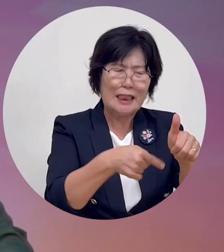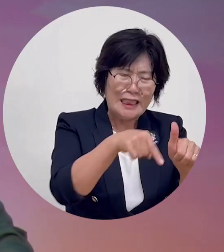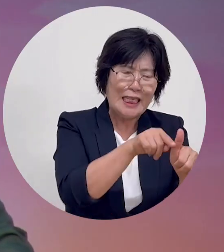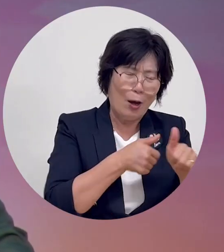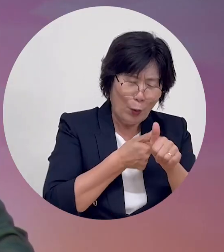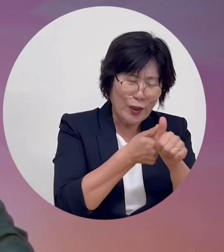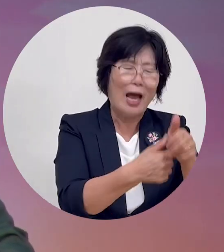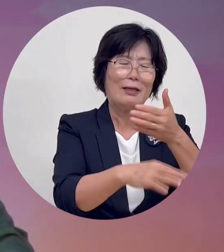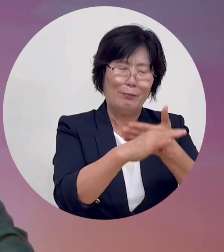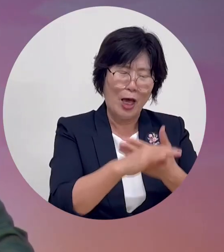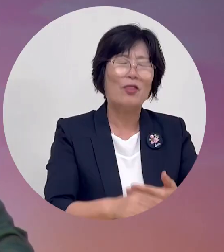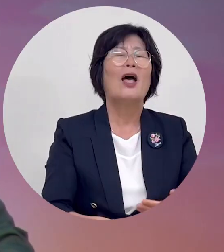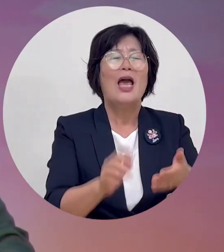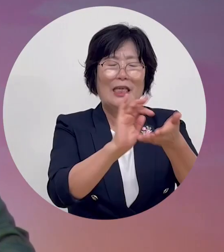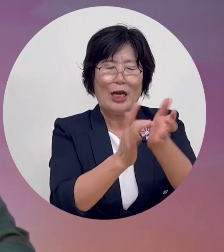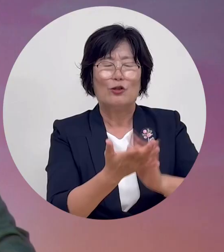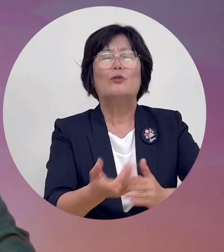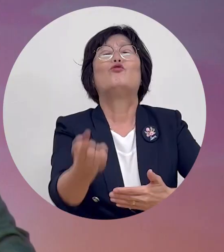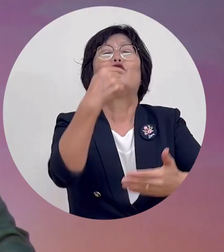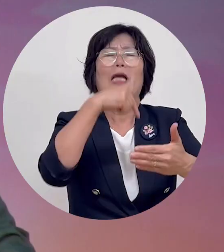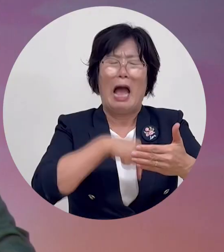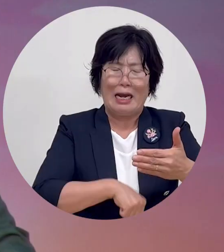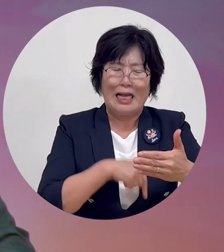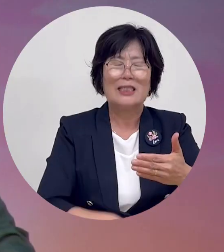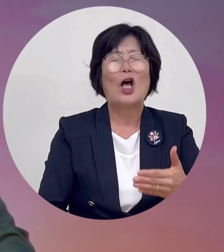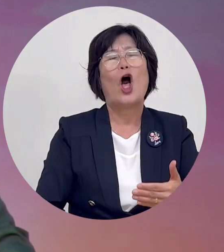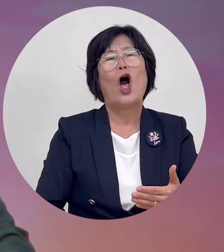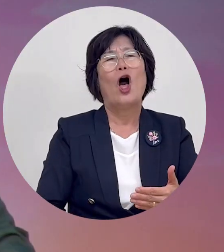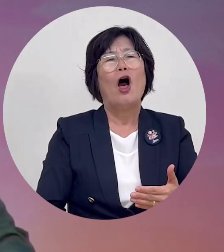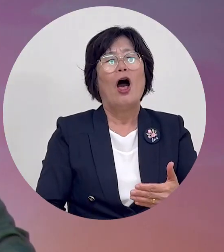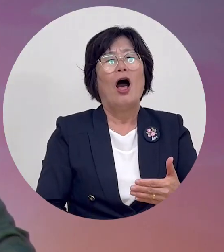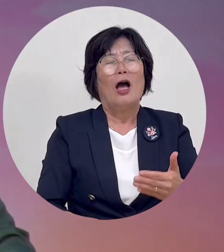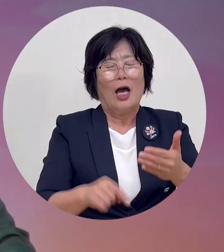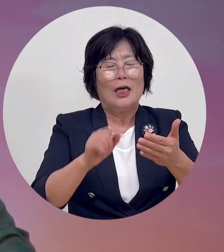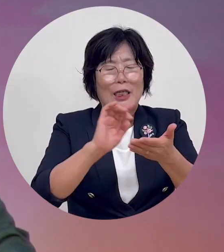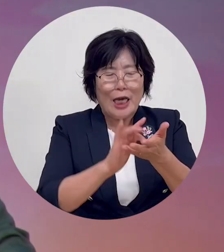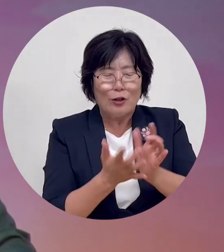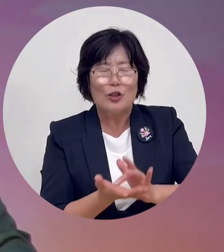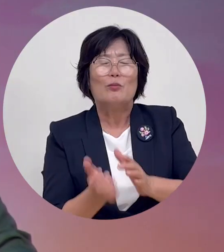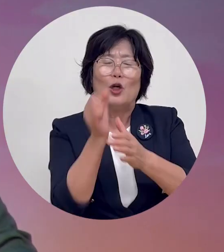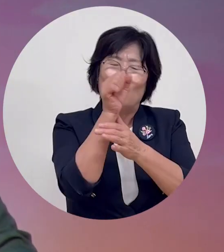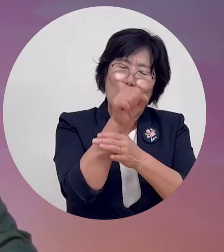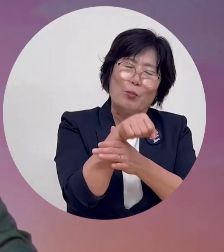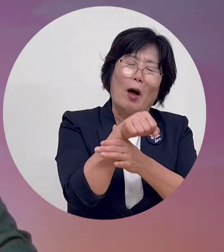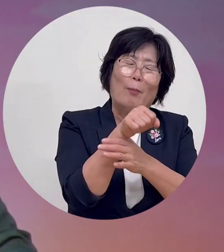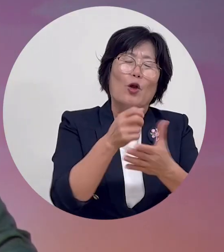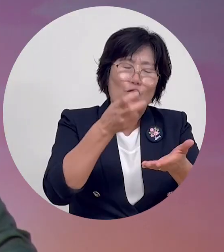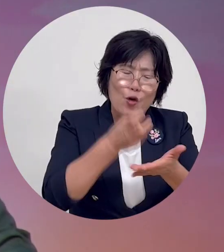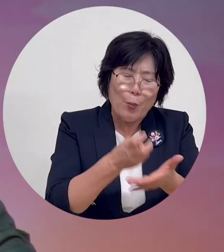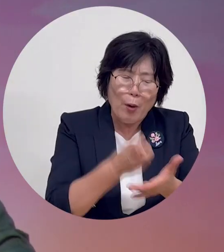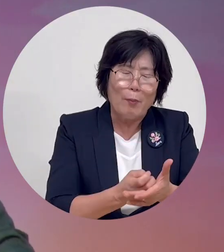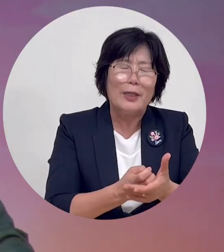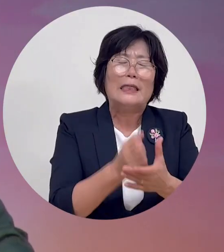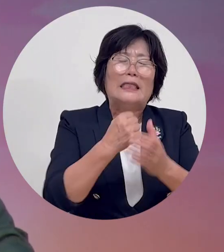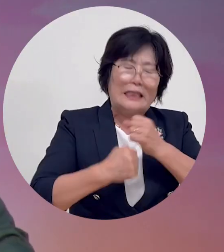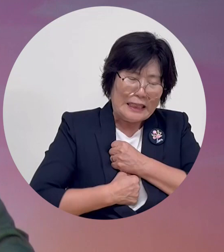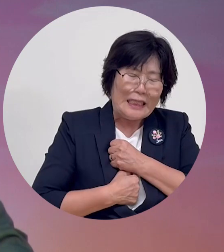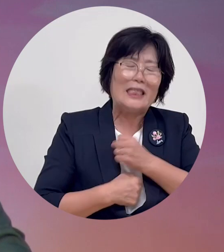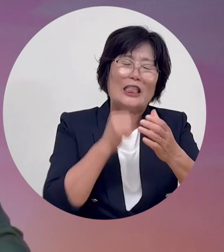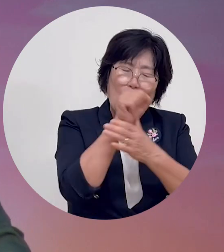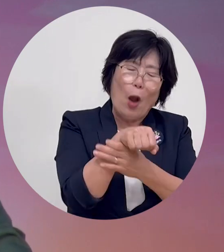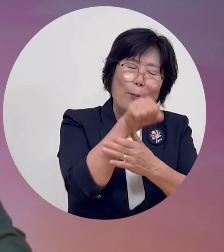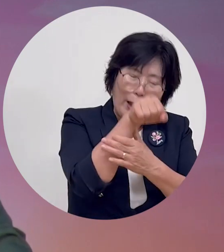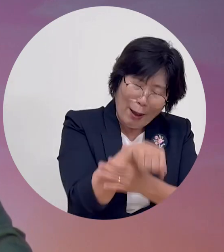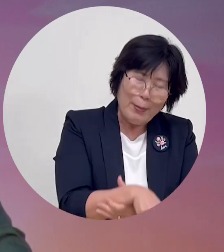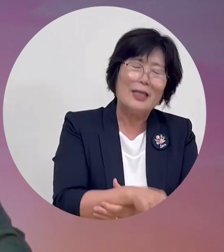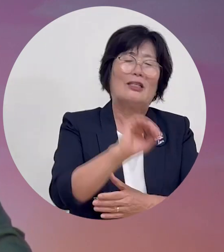안에서 열매가, 율법을 지켜지는 열매가 맺어지겠어요? 안 맺어지겠어요? 맺어져요.